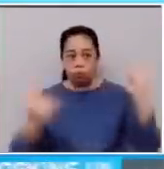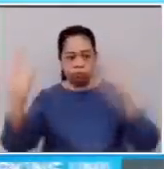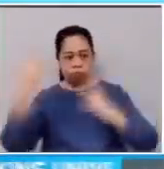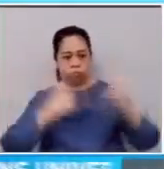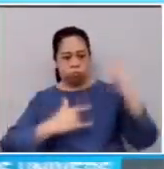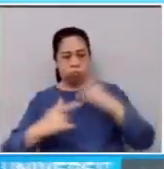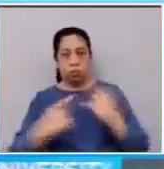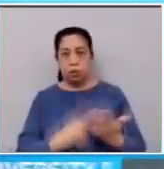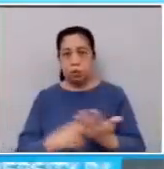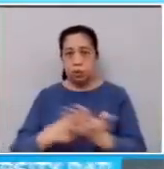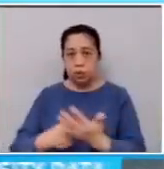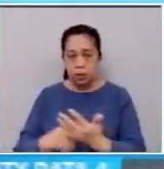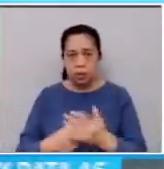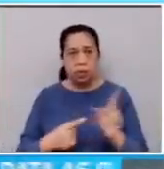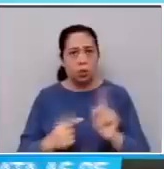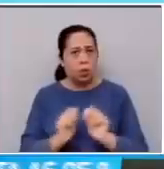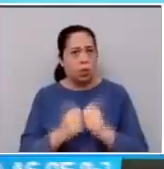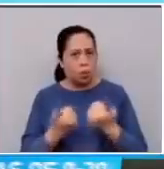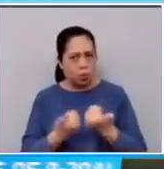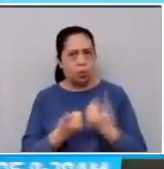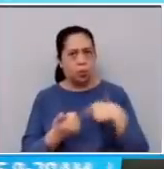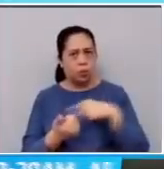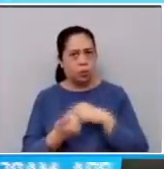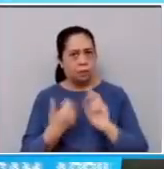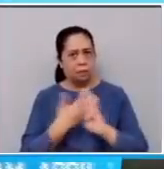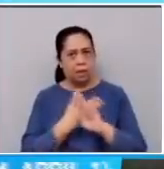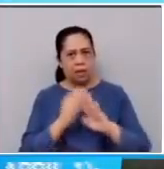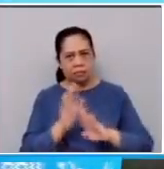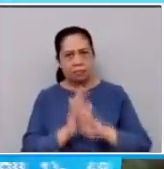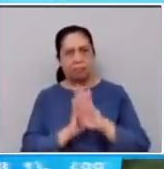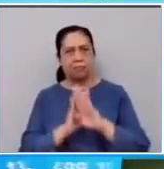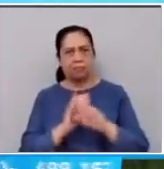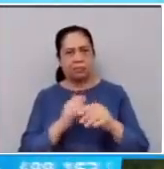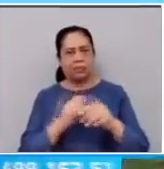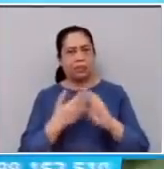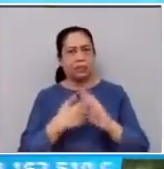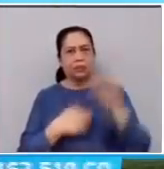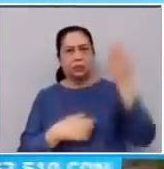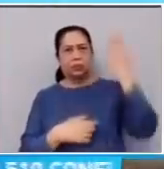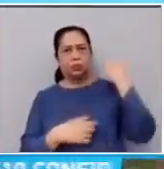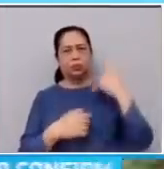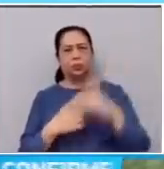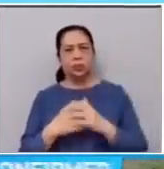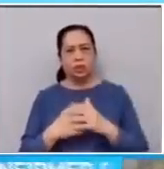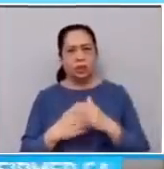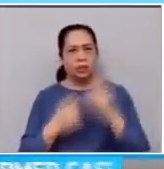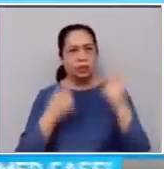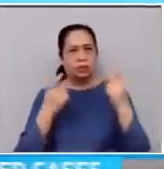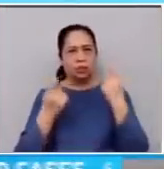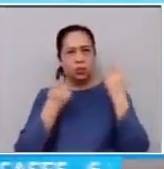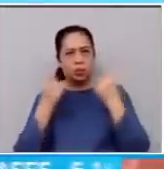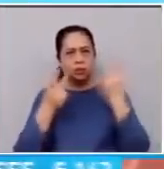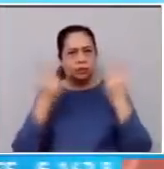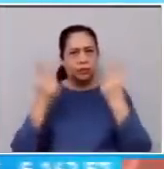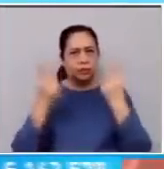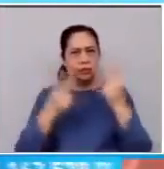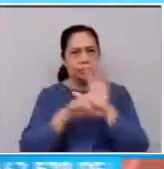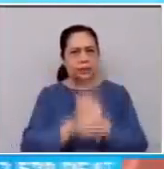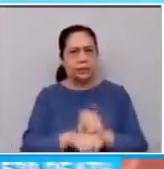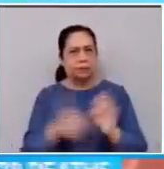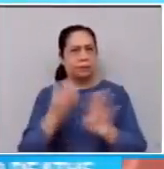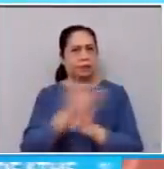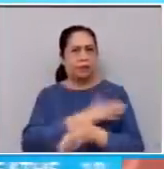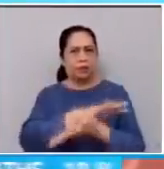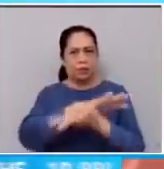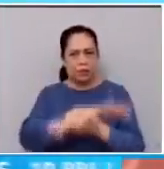ay kung paano tayo ulit makakabalik doon sa turismo na nakasanayan natin bago mag-pandemya. So